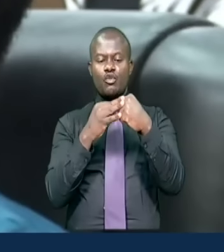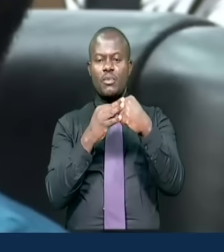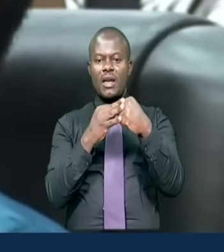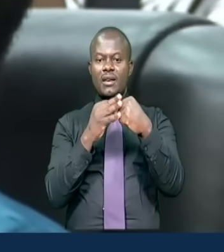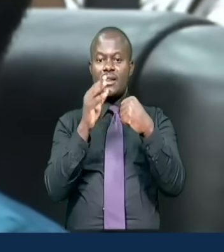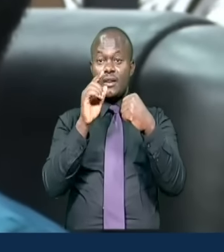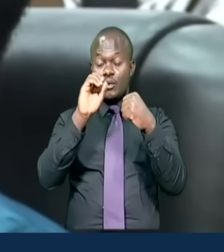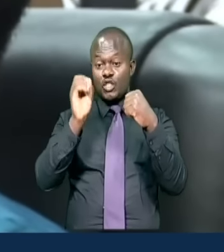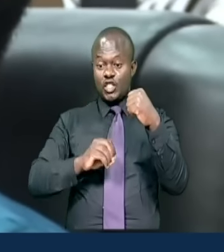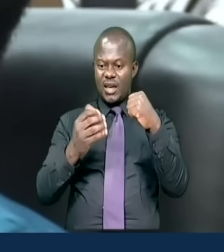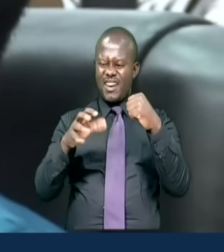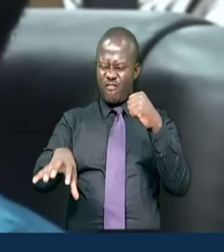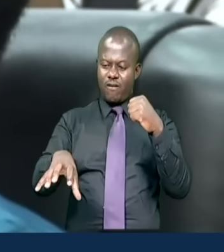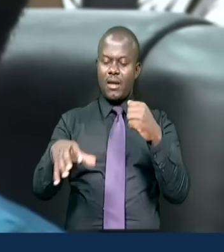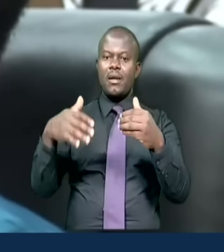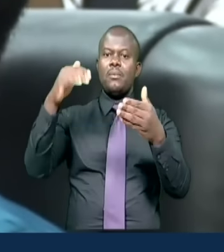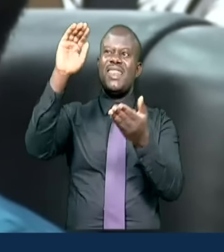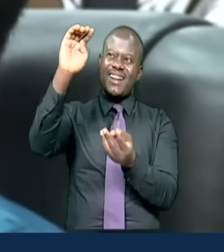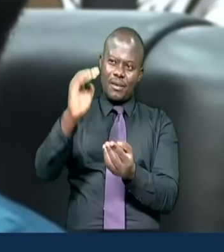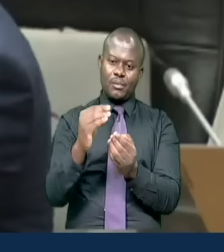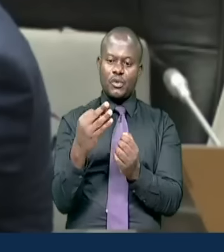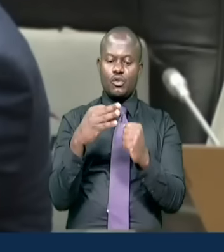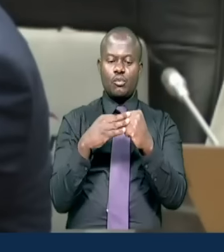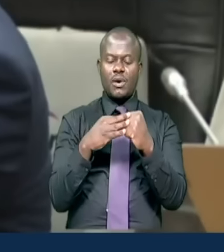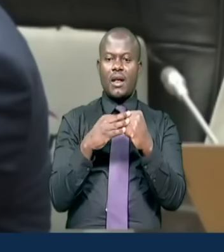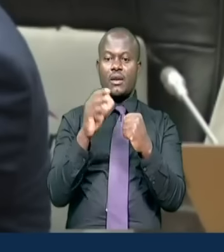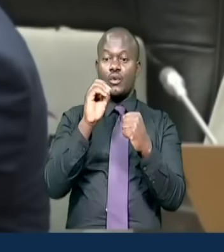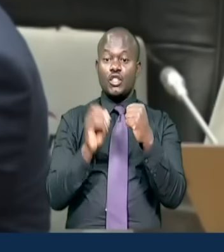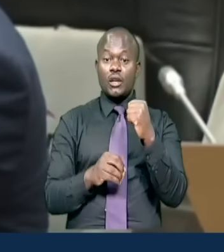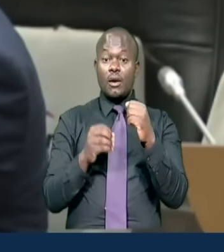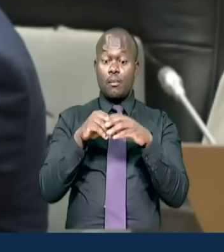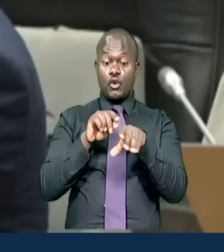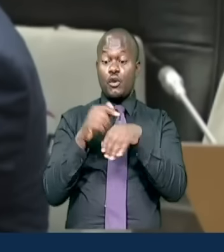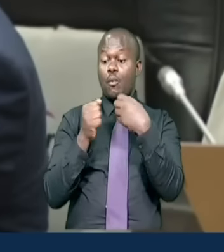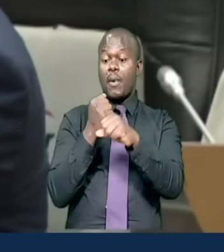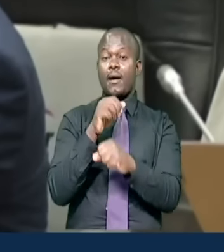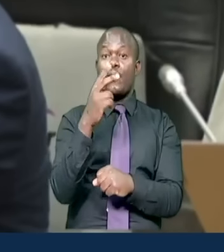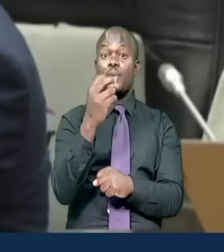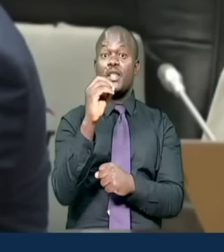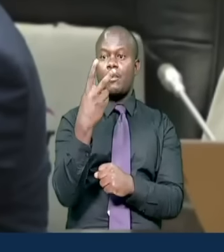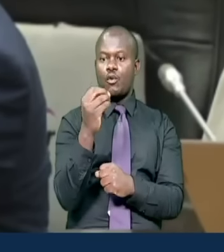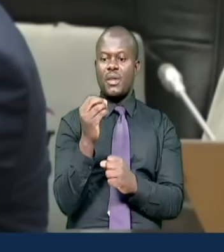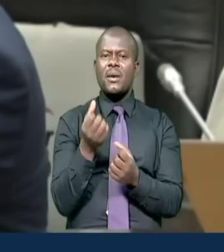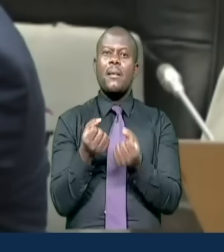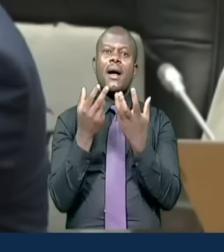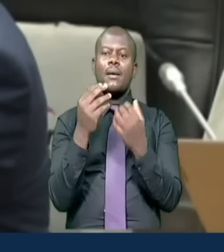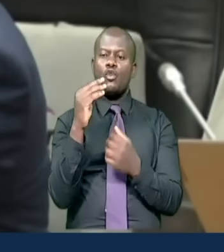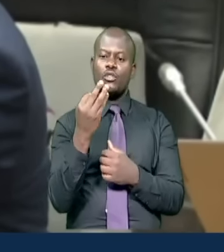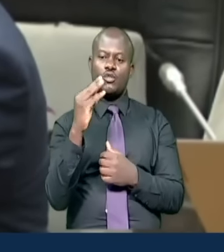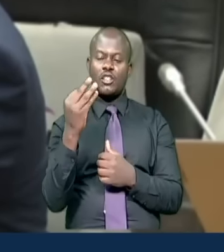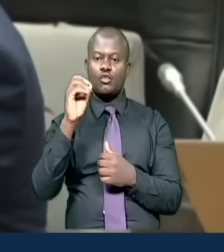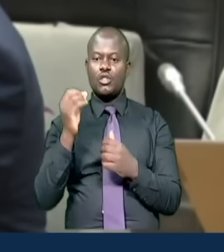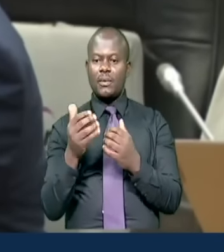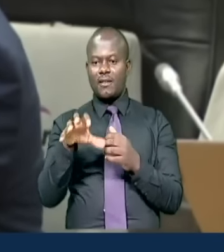bagwingiye kigera kuri 38 kwijana muri 2015, mu gihe mu mwaka wa 2020 cyari kuri 33%.